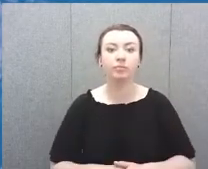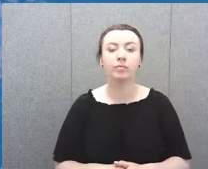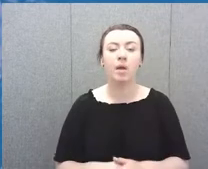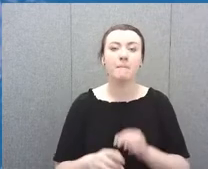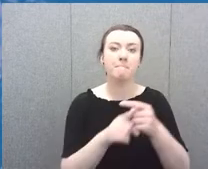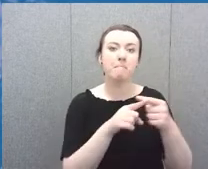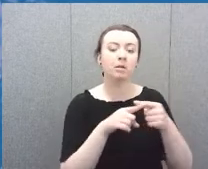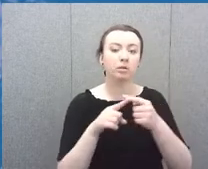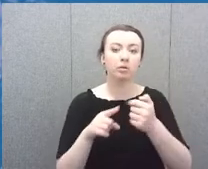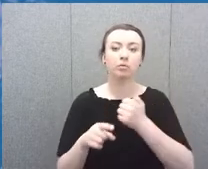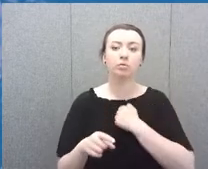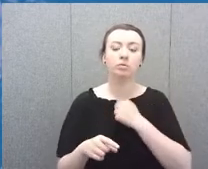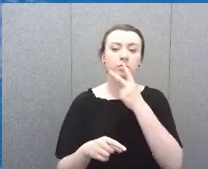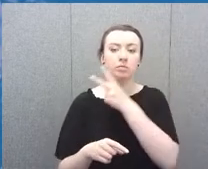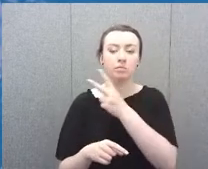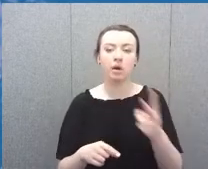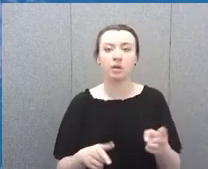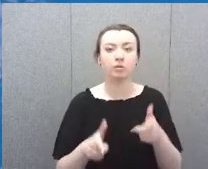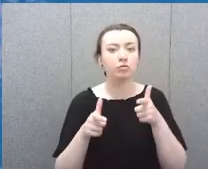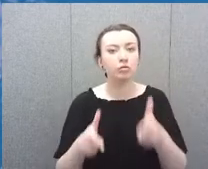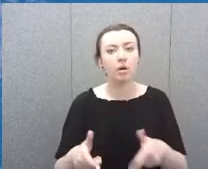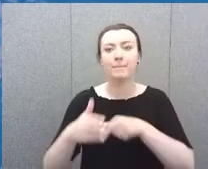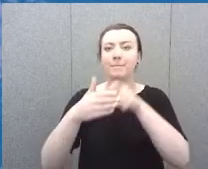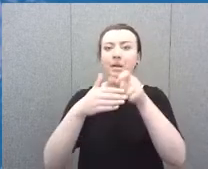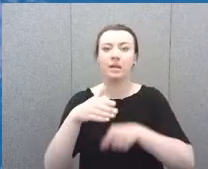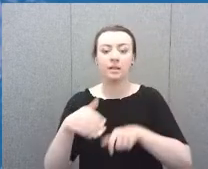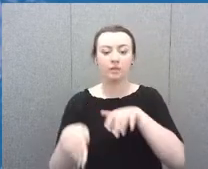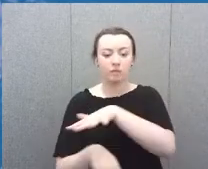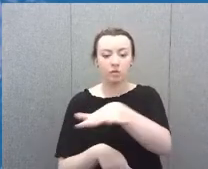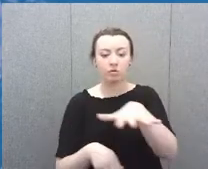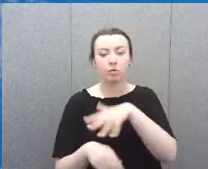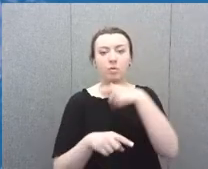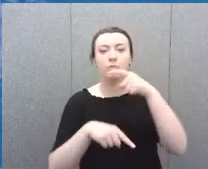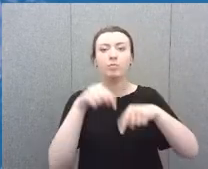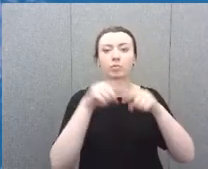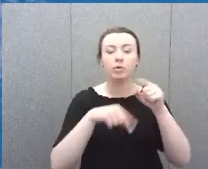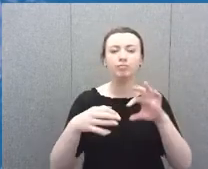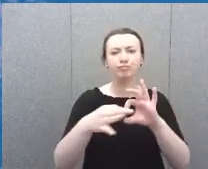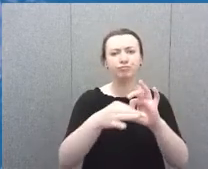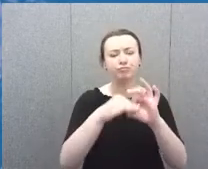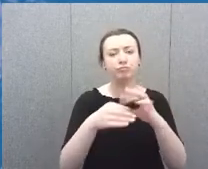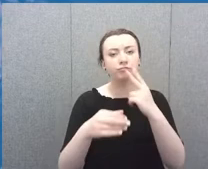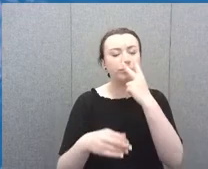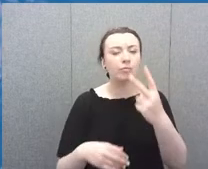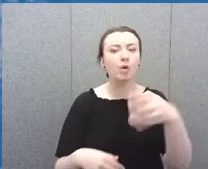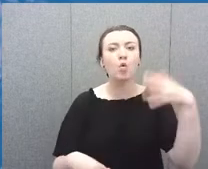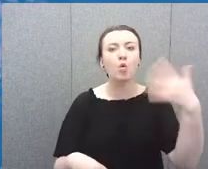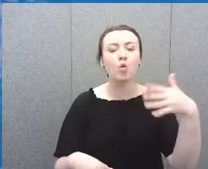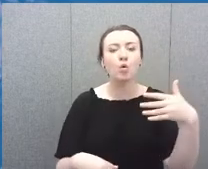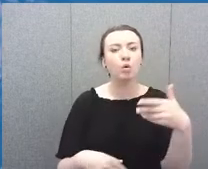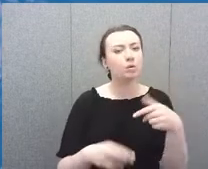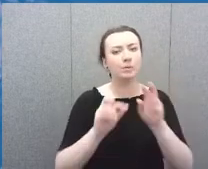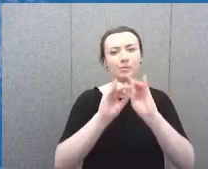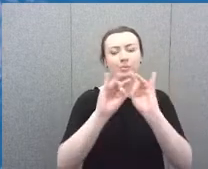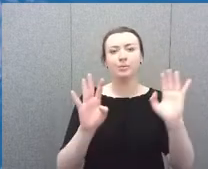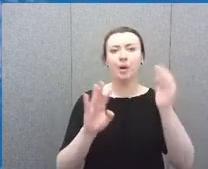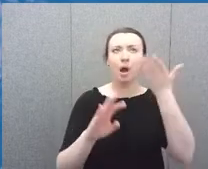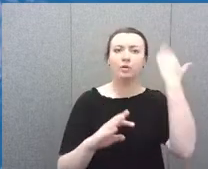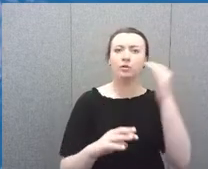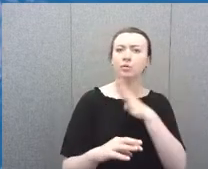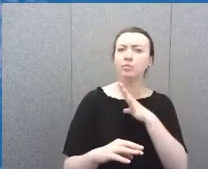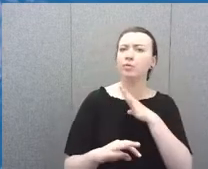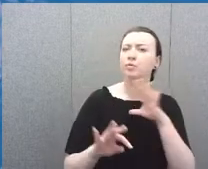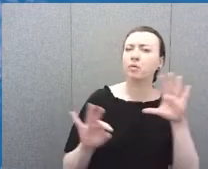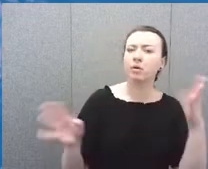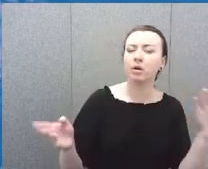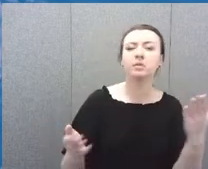большая мобилизация гражданского сообщества и политическая среда тоже очень мобилизирована. Не помню, чтобы когда-то такое что-то